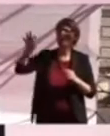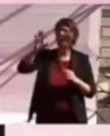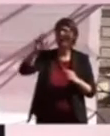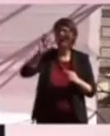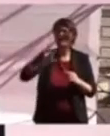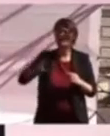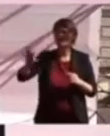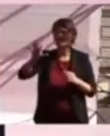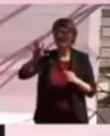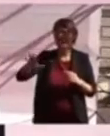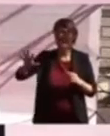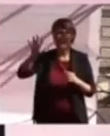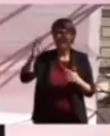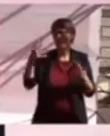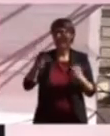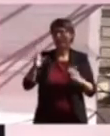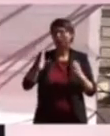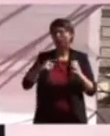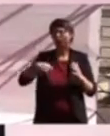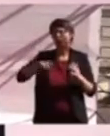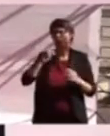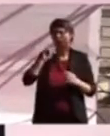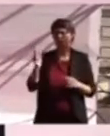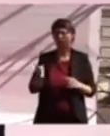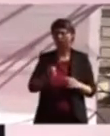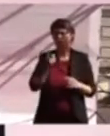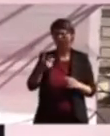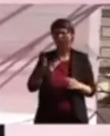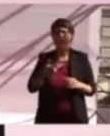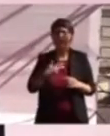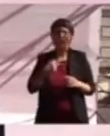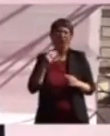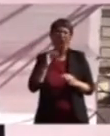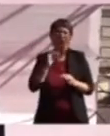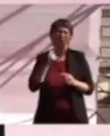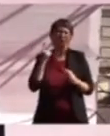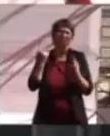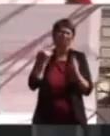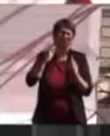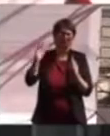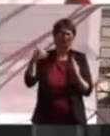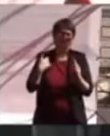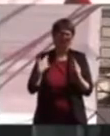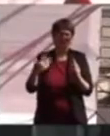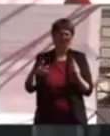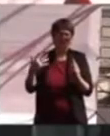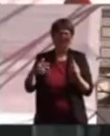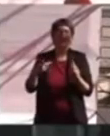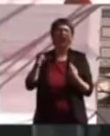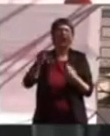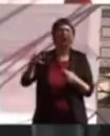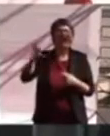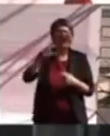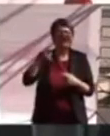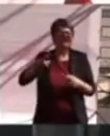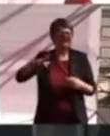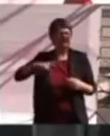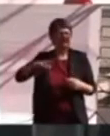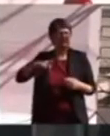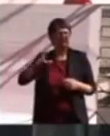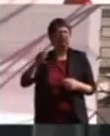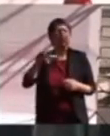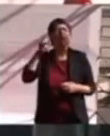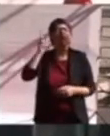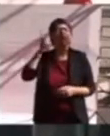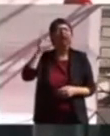visto ci sono paesi importanti insomma stiamo parlando di paesi tra i più ricchi del mondo la francia 20 mila casi in